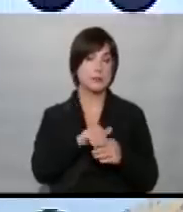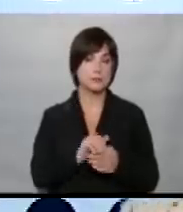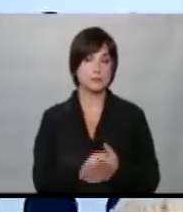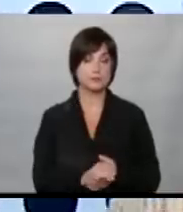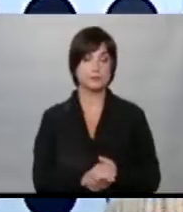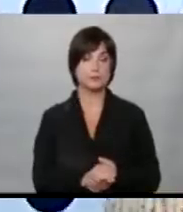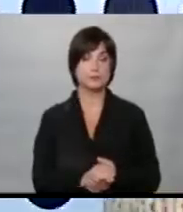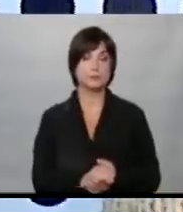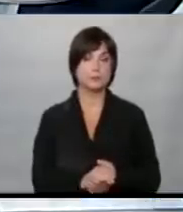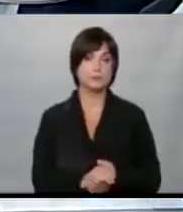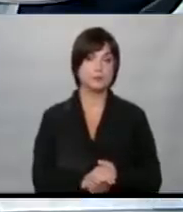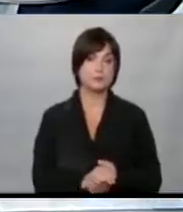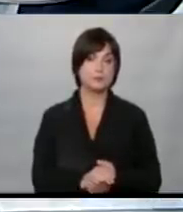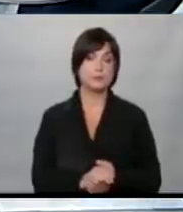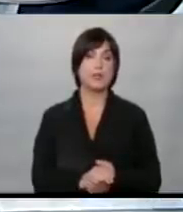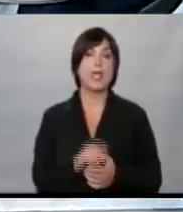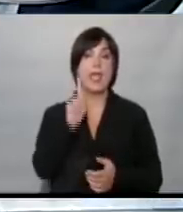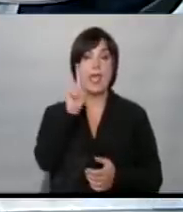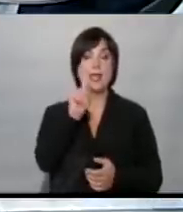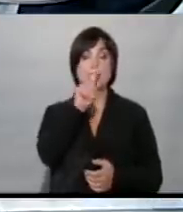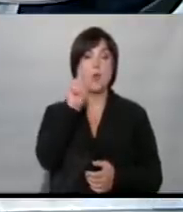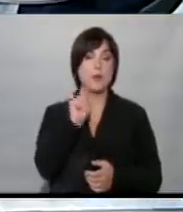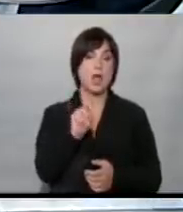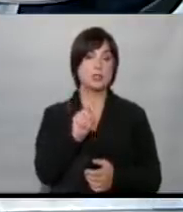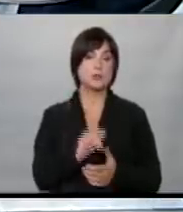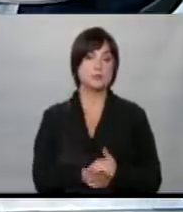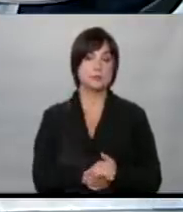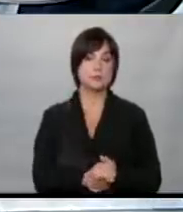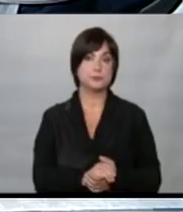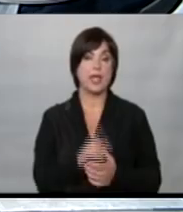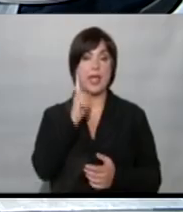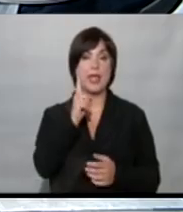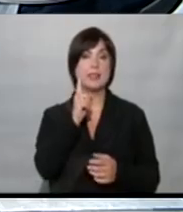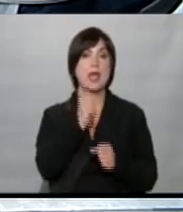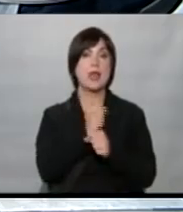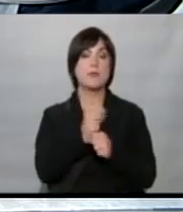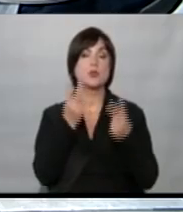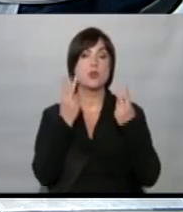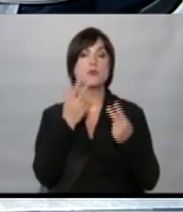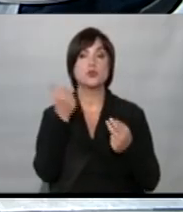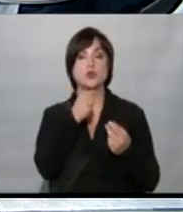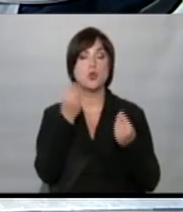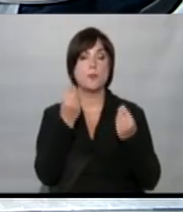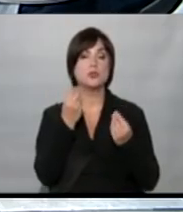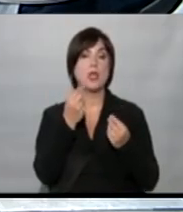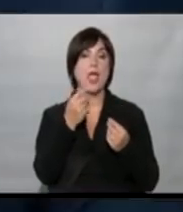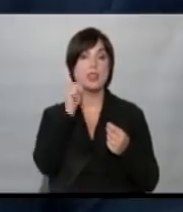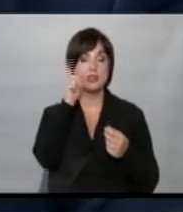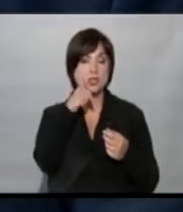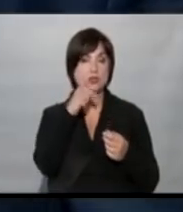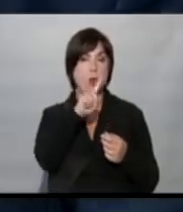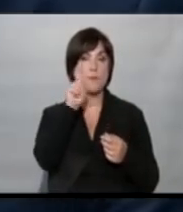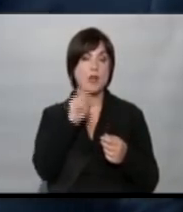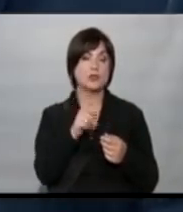ајде, само едно, побилјали на ова... едно прашање, професорите една работа е битна. Зошто беше, прашањето е сложено, но